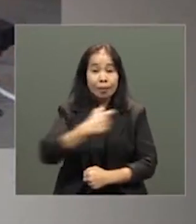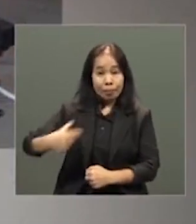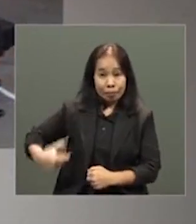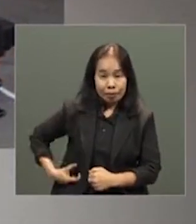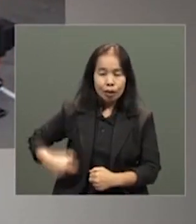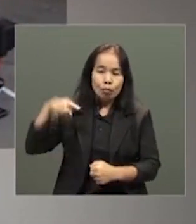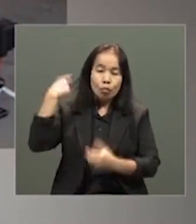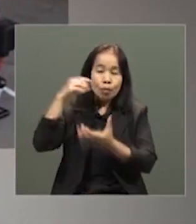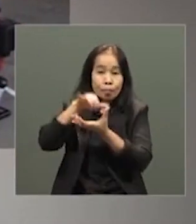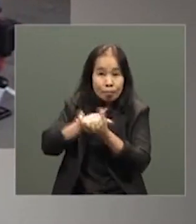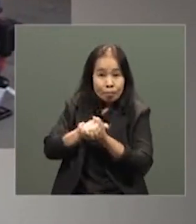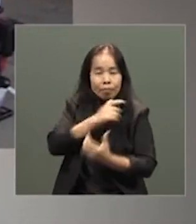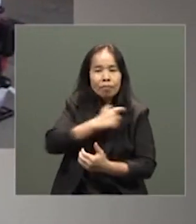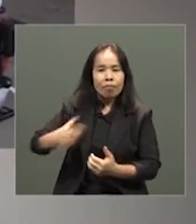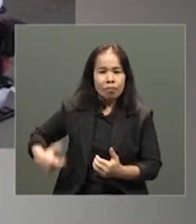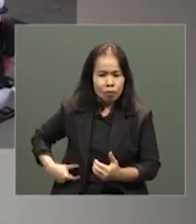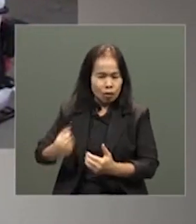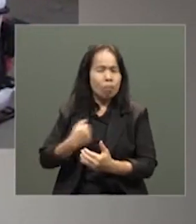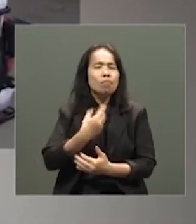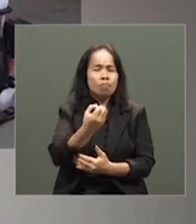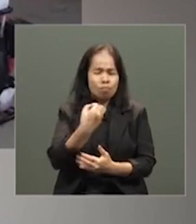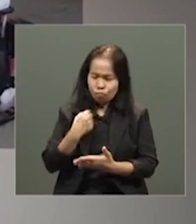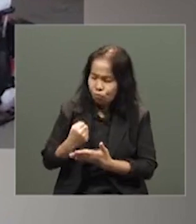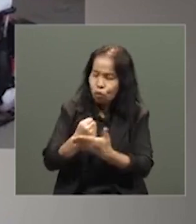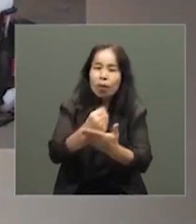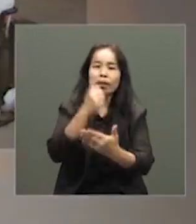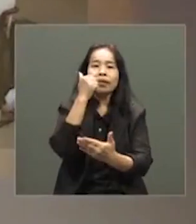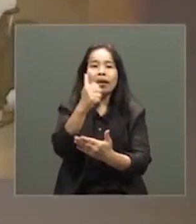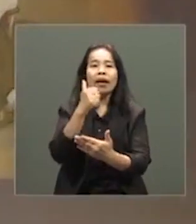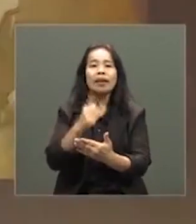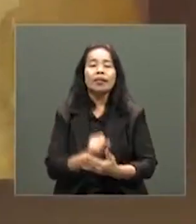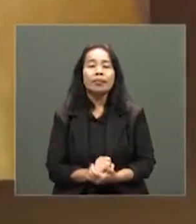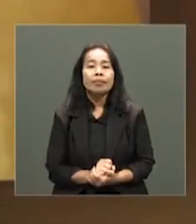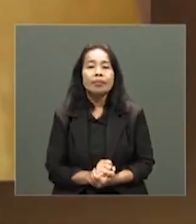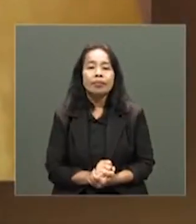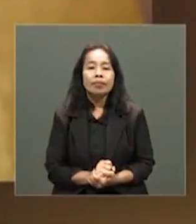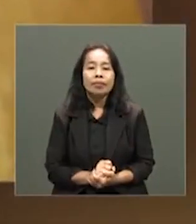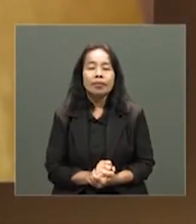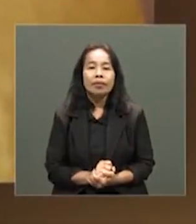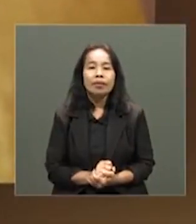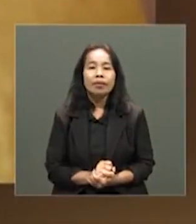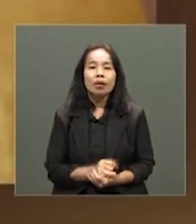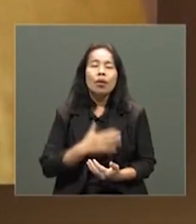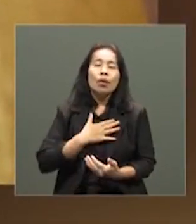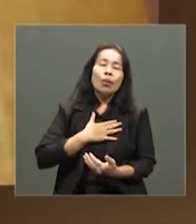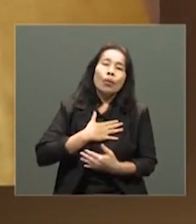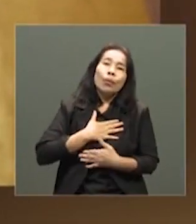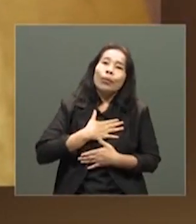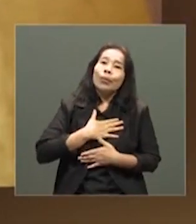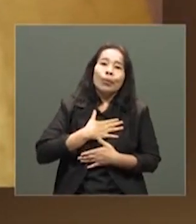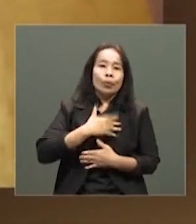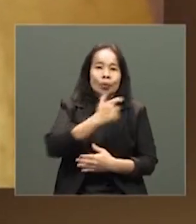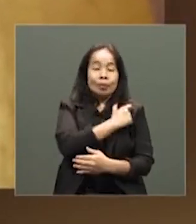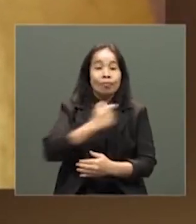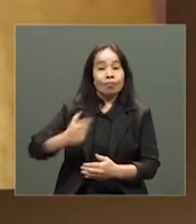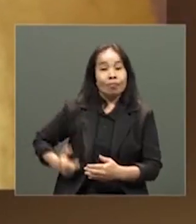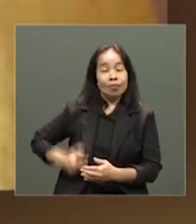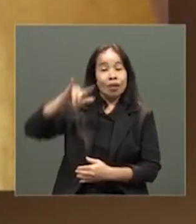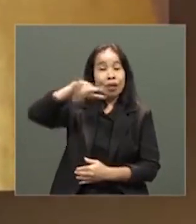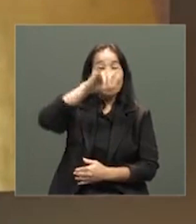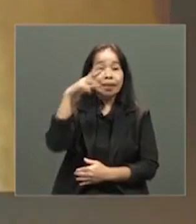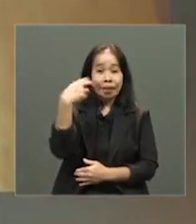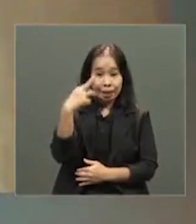อบคลุมและบูรณาการนายแพทย์ทวีสินกล่าวถึงการผ่อนคลายมาตรการที่อาจจะเกิดขึ้นหากสถาน